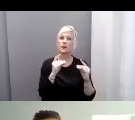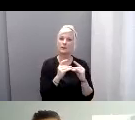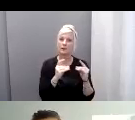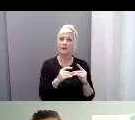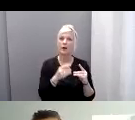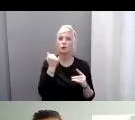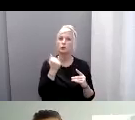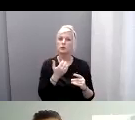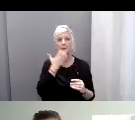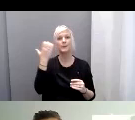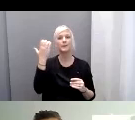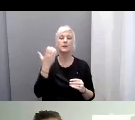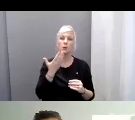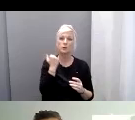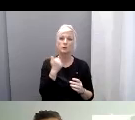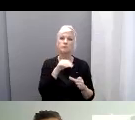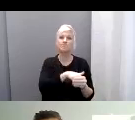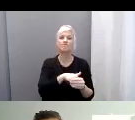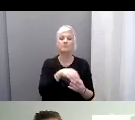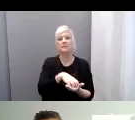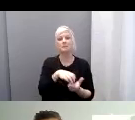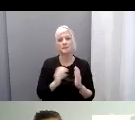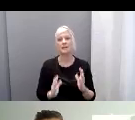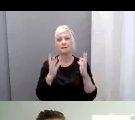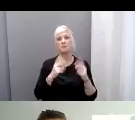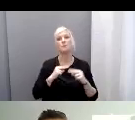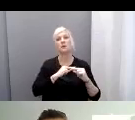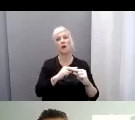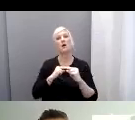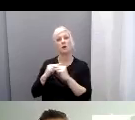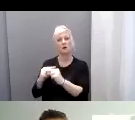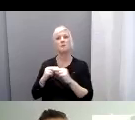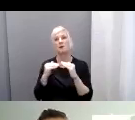kunna vara deltagande i samhällslivet på samma sätt som andra.